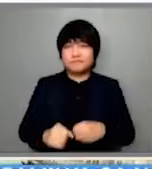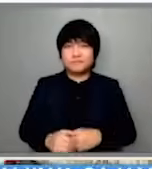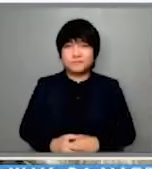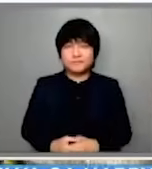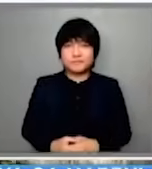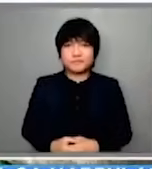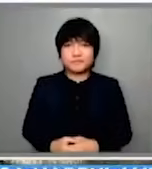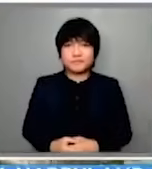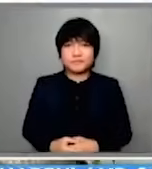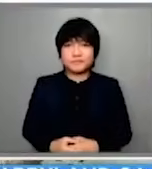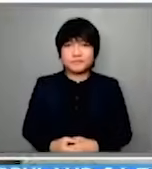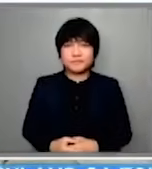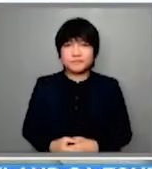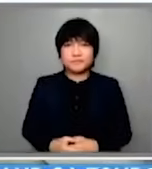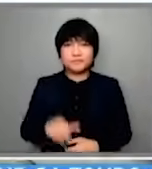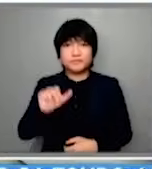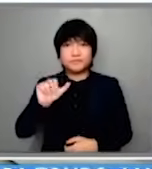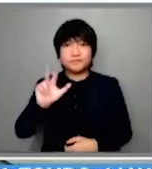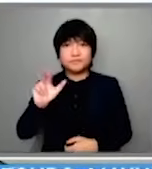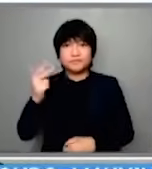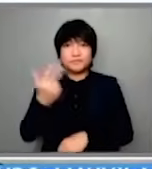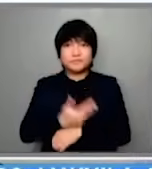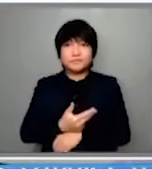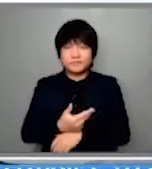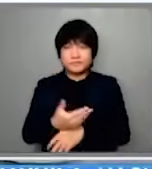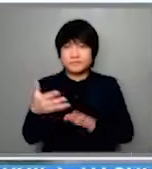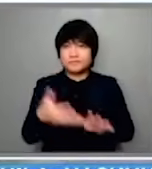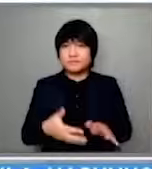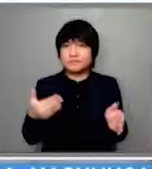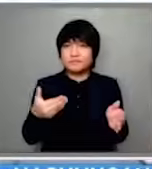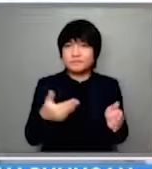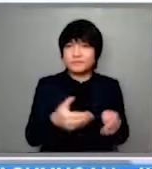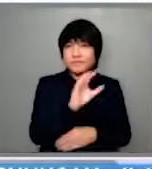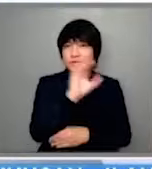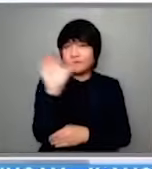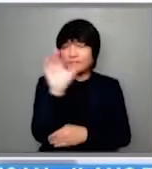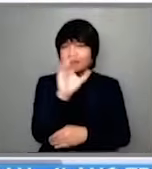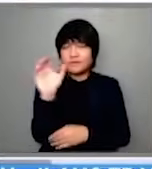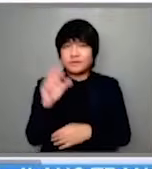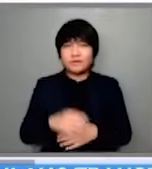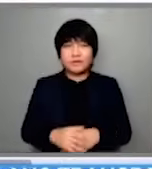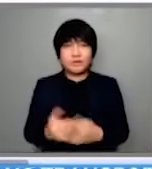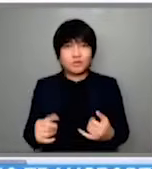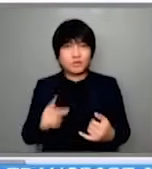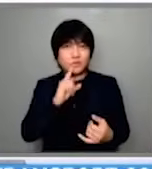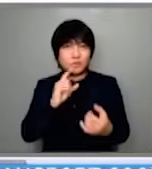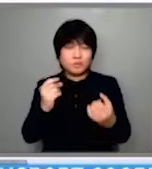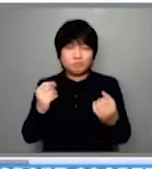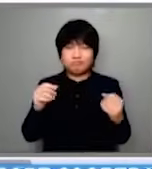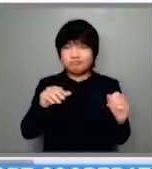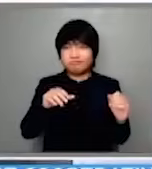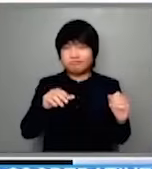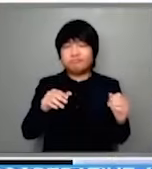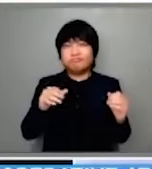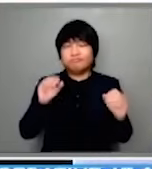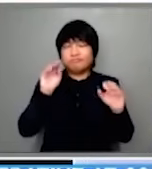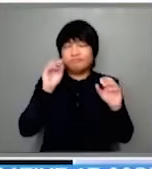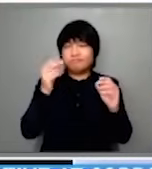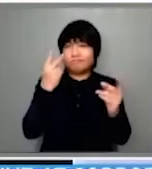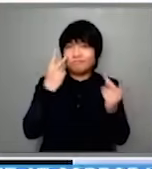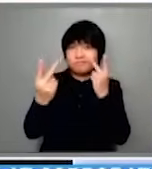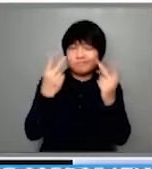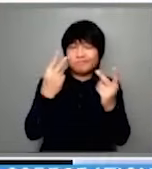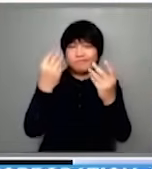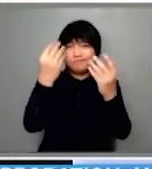13 days to go, Pasko na! Habang palapit ang Pasko, parami ng parami ang mga display na pinapailawan sa